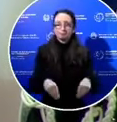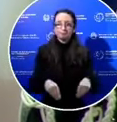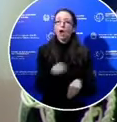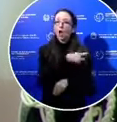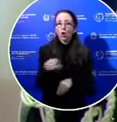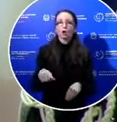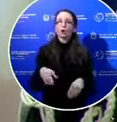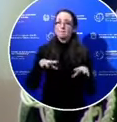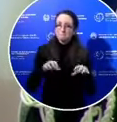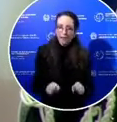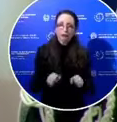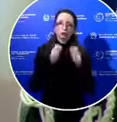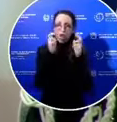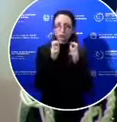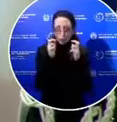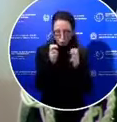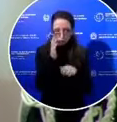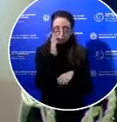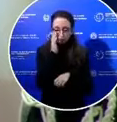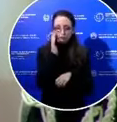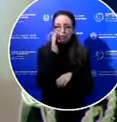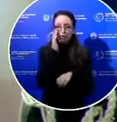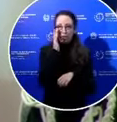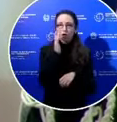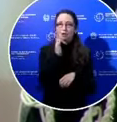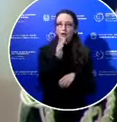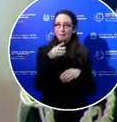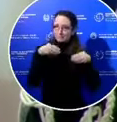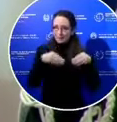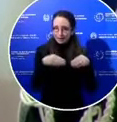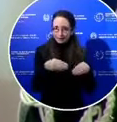mantenuto partecipando a questa importante conferenza.